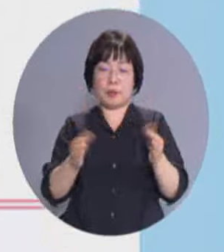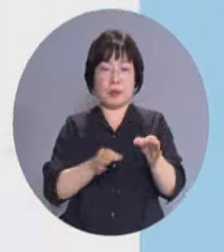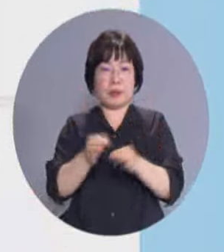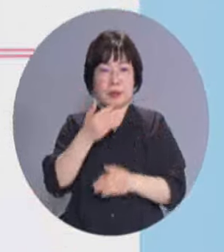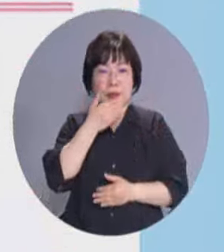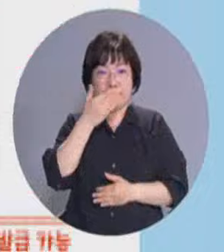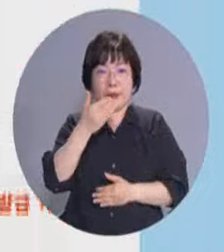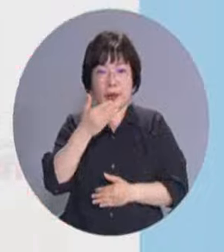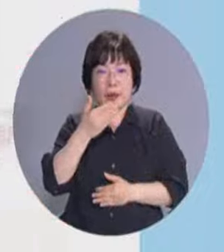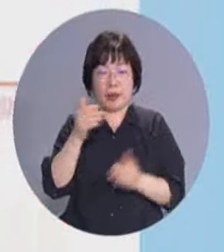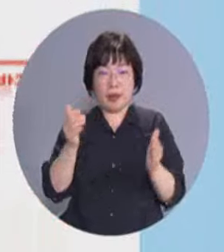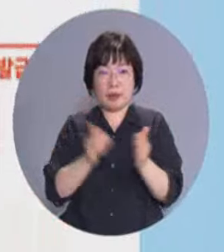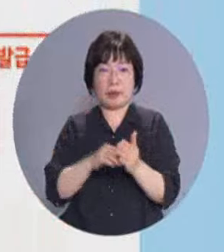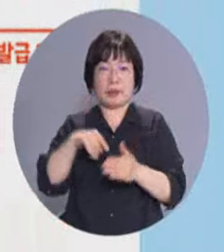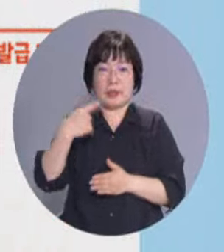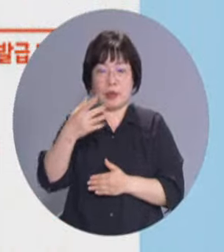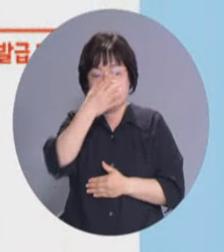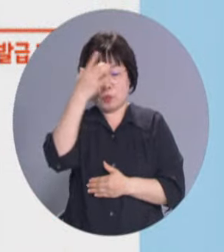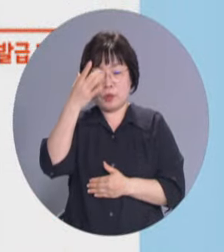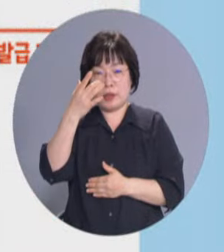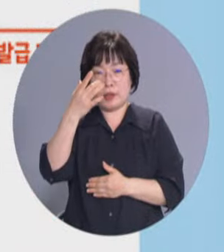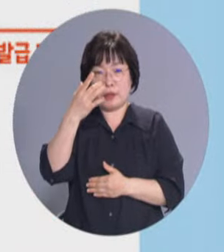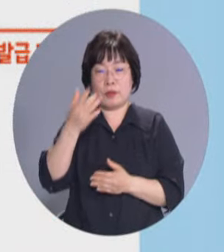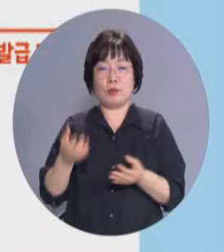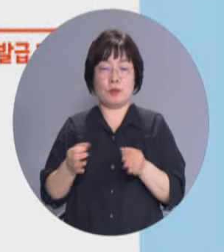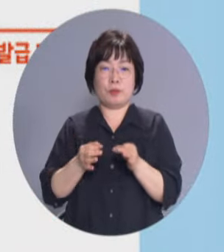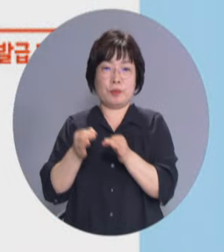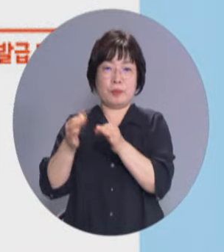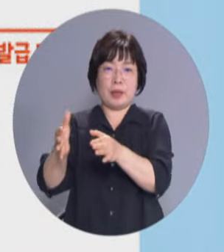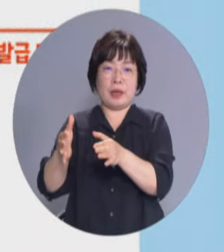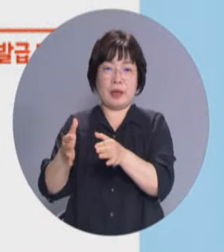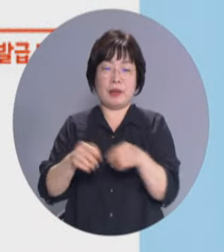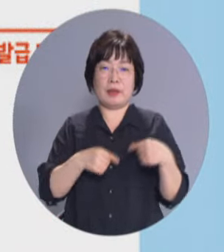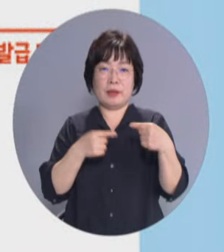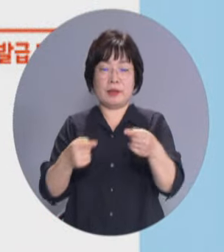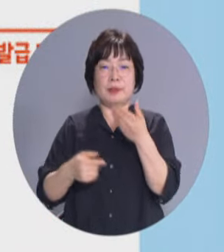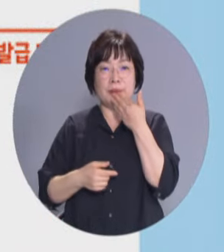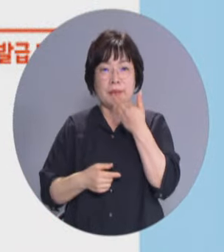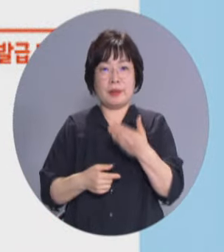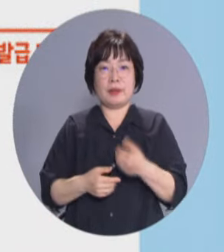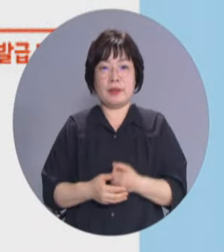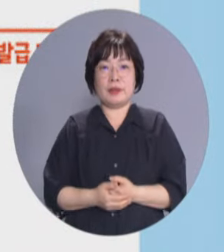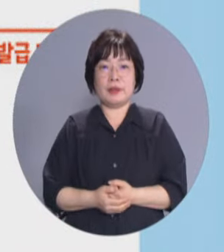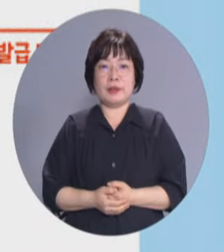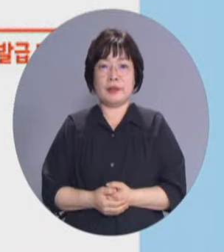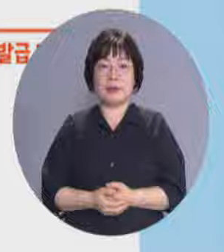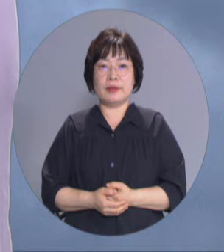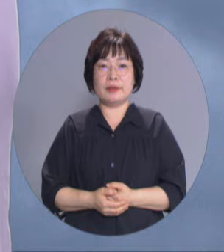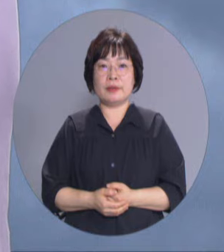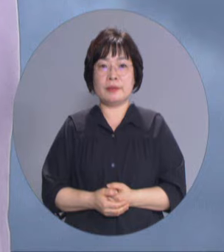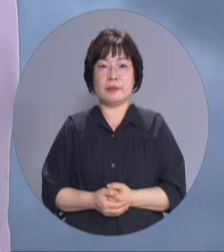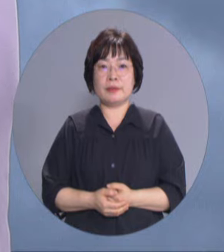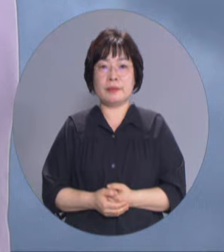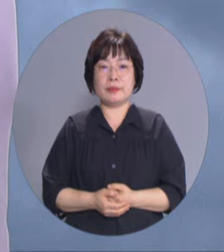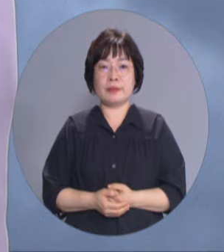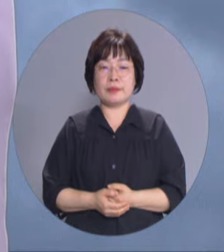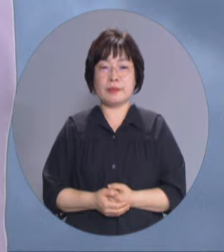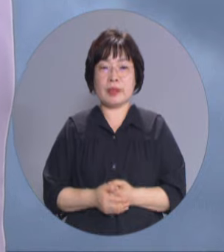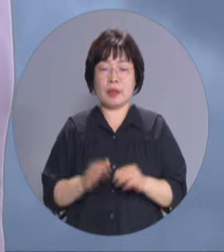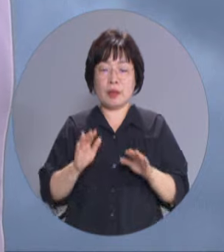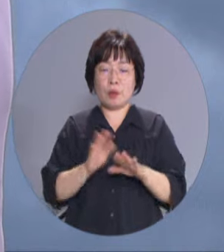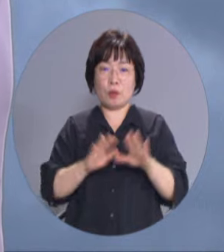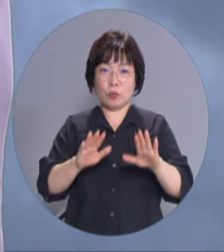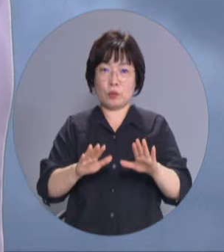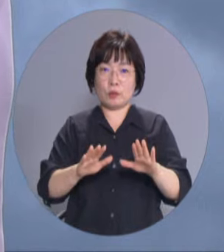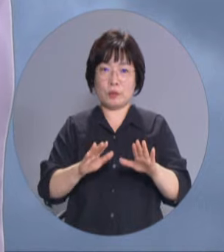있으며 자율적으로 행사 후 수익금을 기부하는 나눔에도 참여할 수 있습니다 일상으로